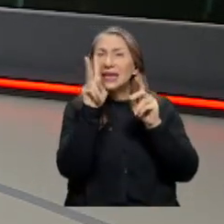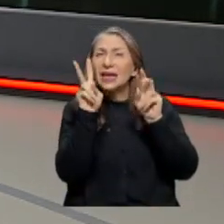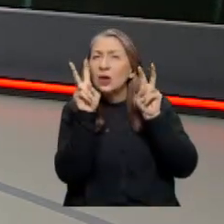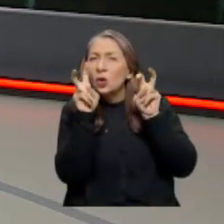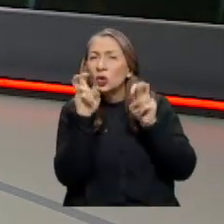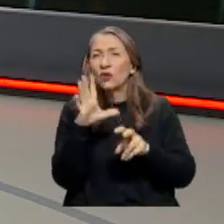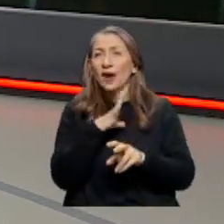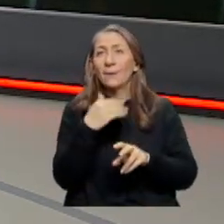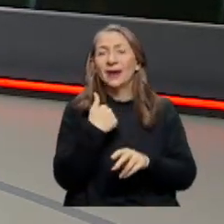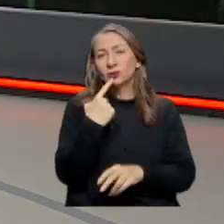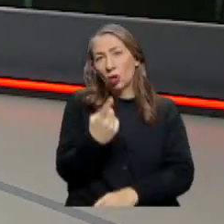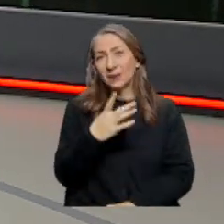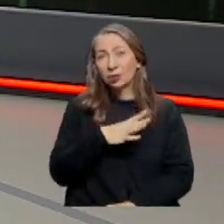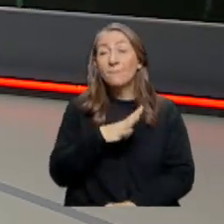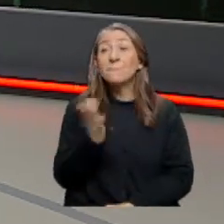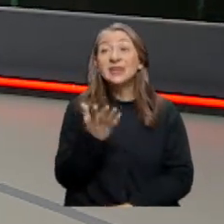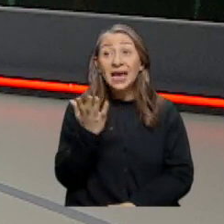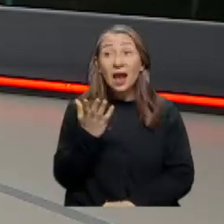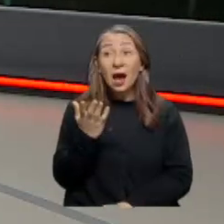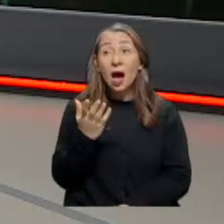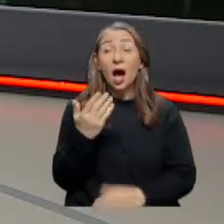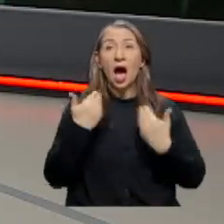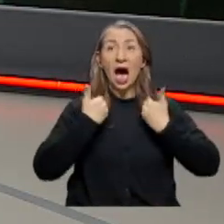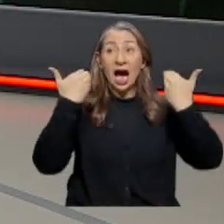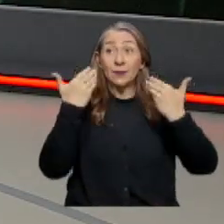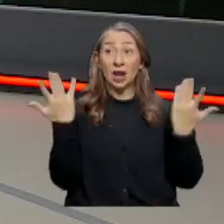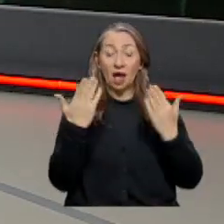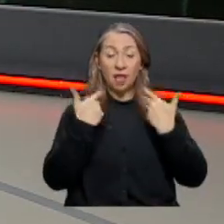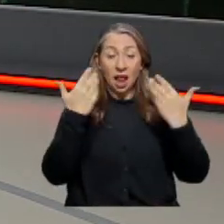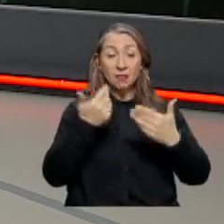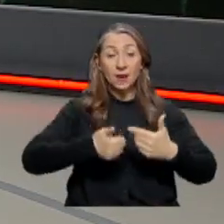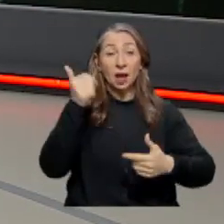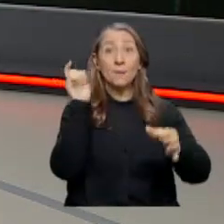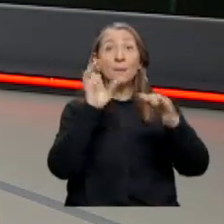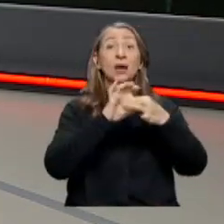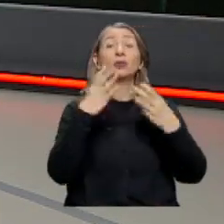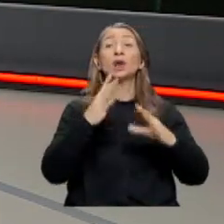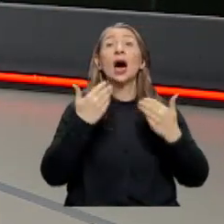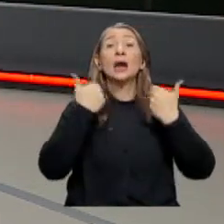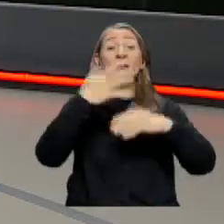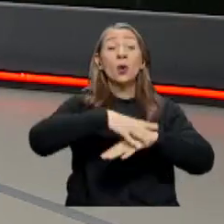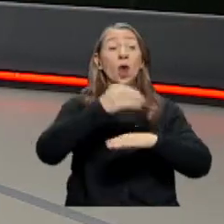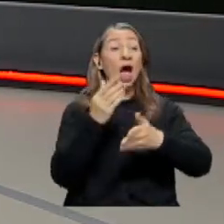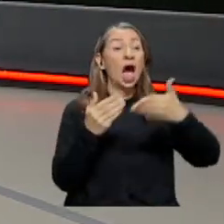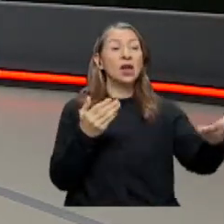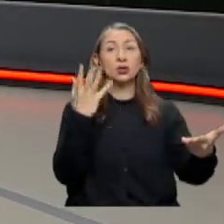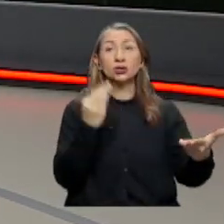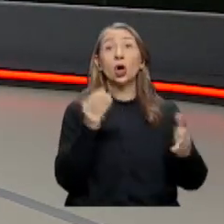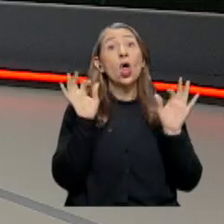noktaya ben de değinmek istiyorum. Mesela hakimler artık Adalet Bakanı'na bağlı olmayacak. Hakimler Kurulu ayrı